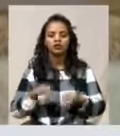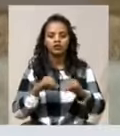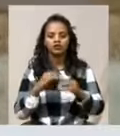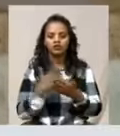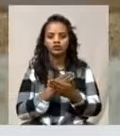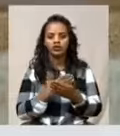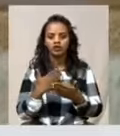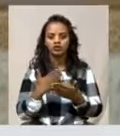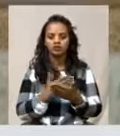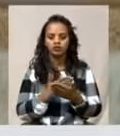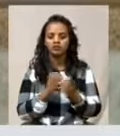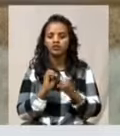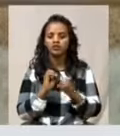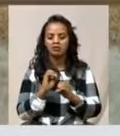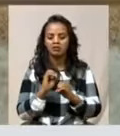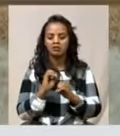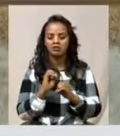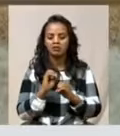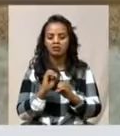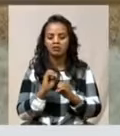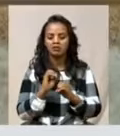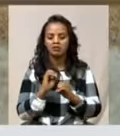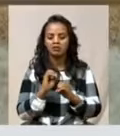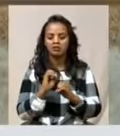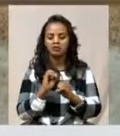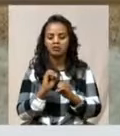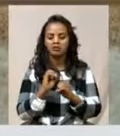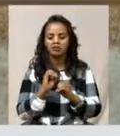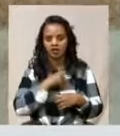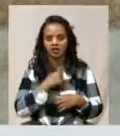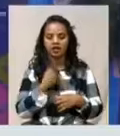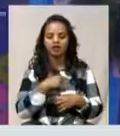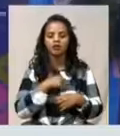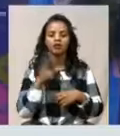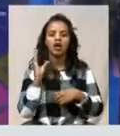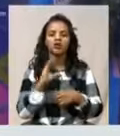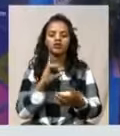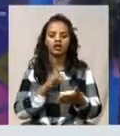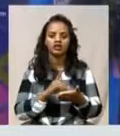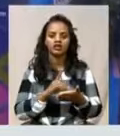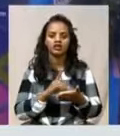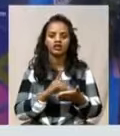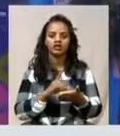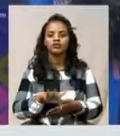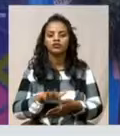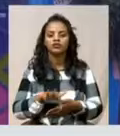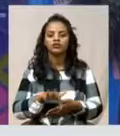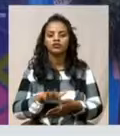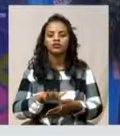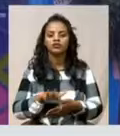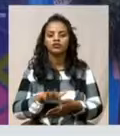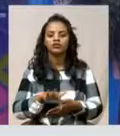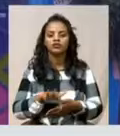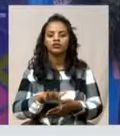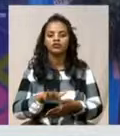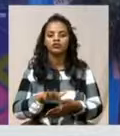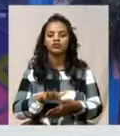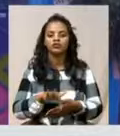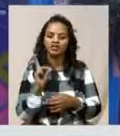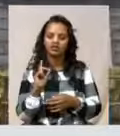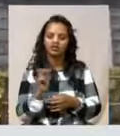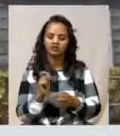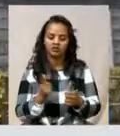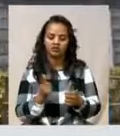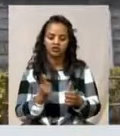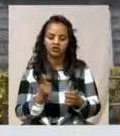ተሳትፎ ደግሞ የማይናቅ ሚና እንዳለው ይታመናል። እኛም በሐዋሳ ከተማ በሚገኙ ትምህርት ቤቶች የቦናፋይድ የመጀመሪያ